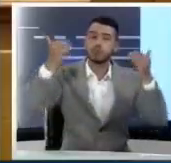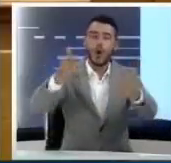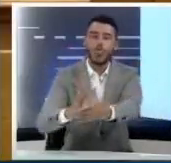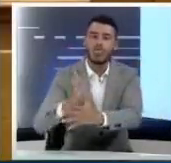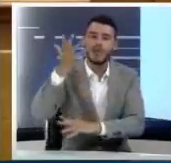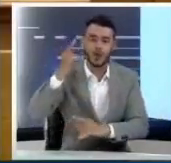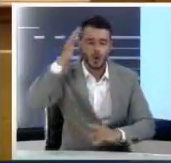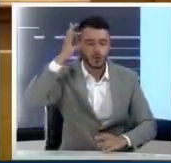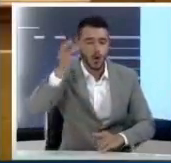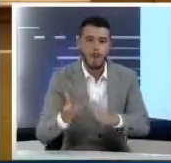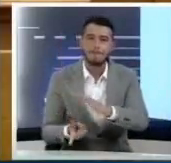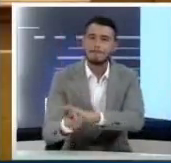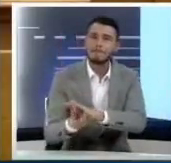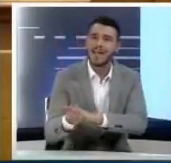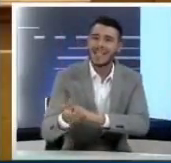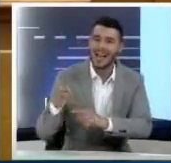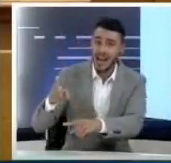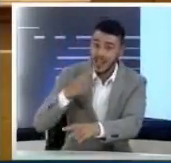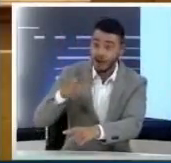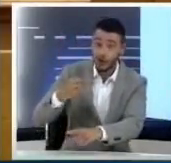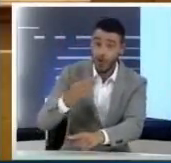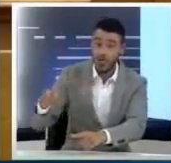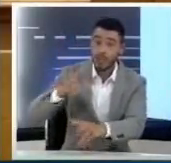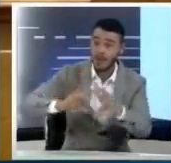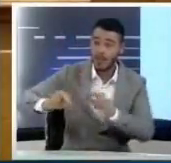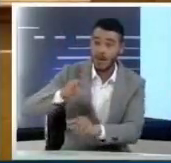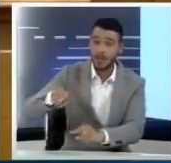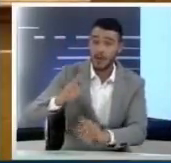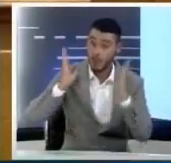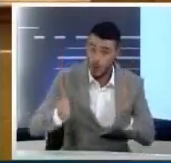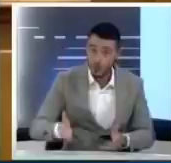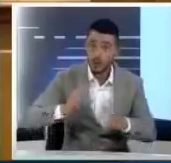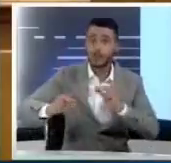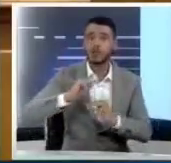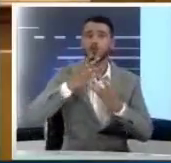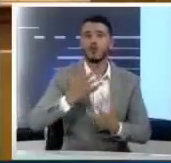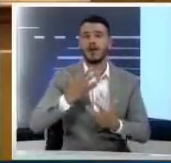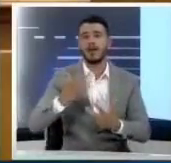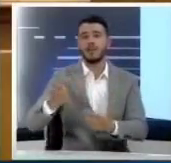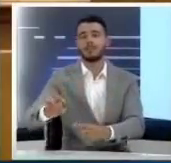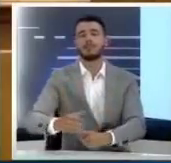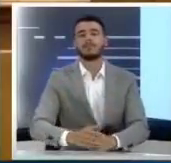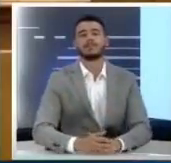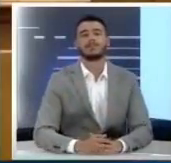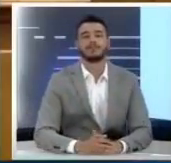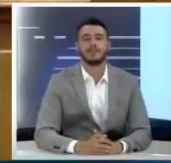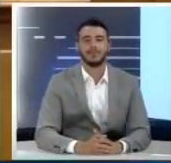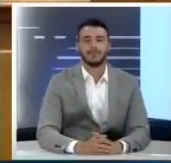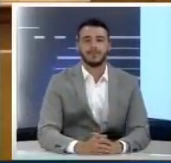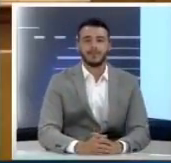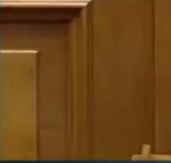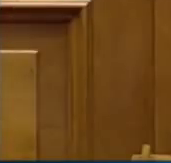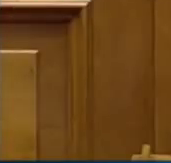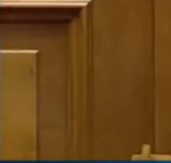για τους μετανάστες. Μπορούμε να το συζητήσουμε σοβαρά αυτό το θέμα. Δεύτερον, εθνικισμός ή